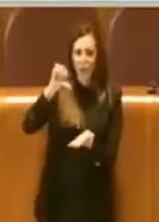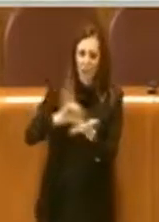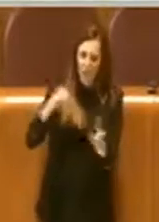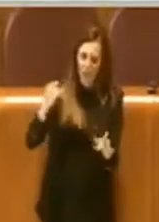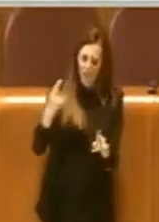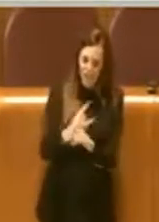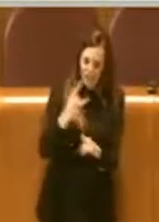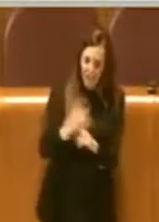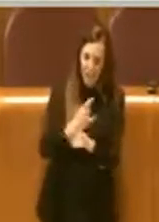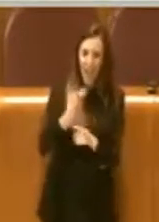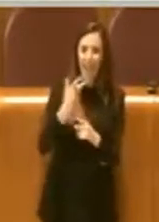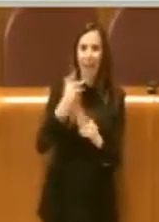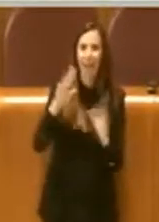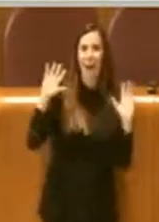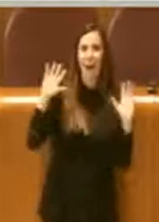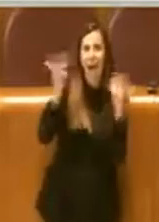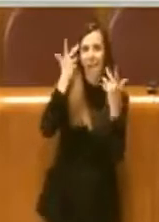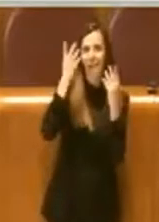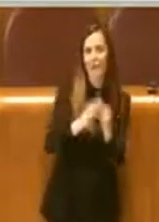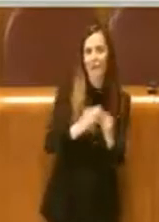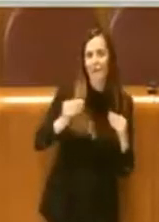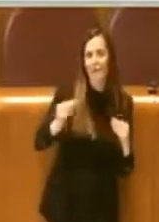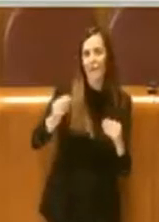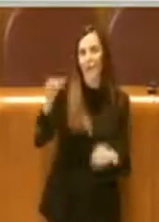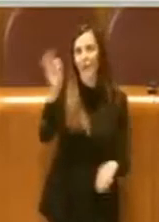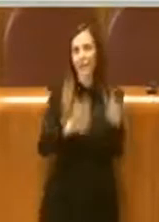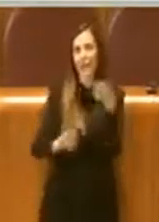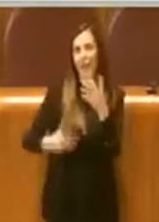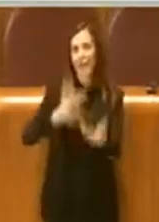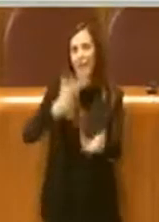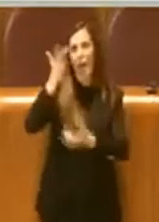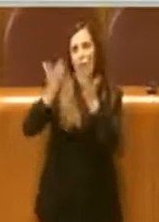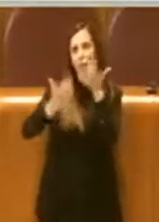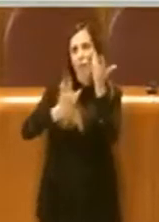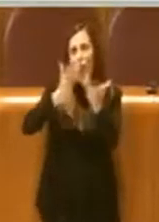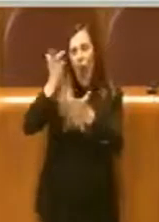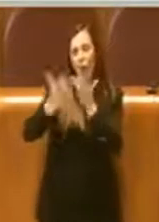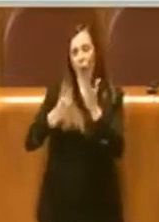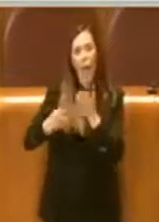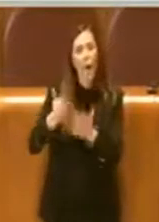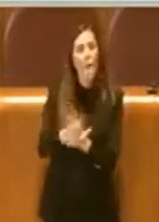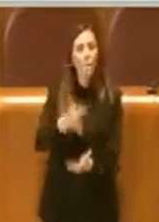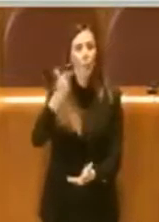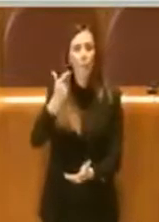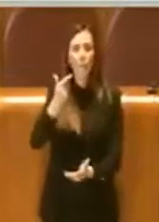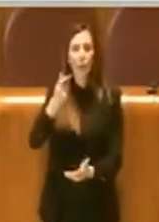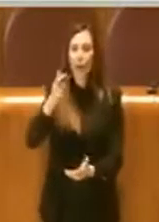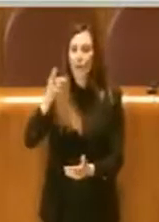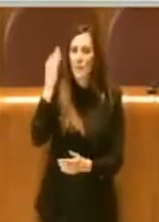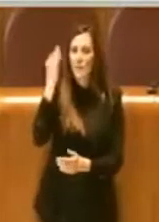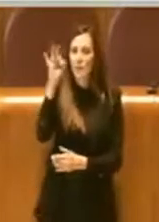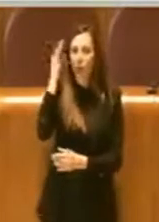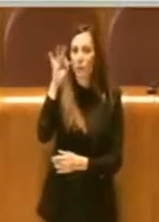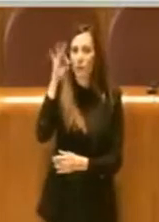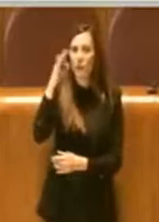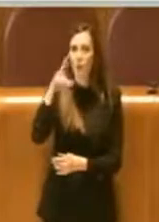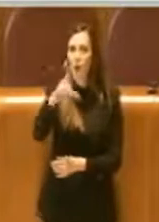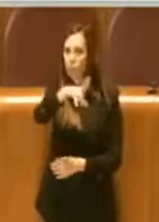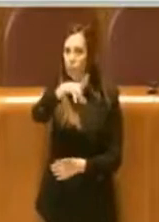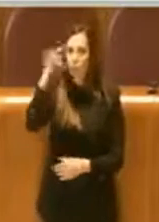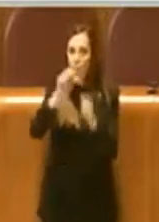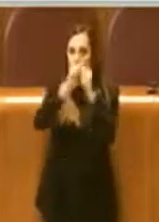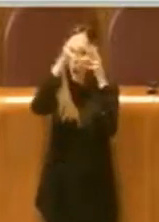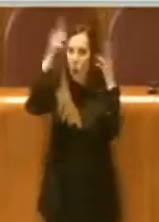dell'artigianato, delle arti e dei mestieri del Teatro dell'Opera, sempre più importante, straordinario e riconosciuto in tutto il mondo per